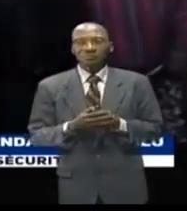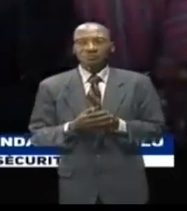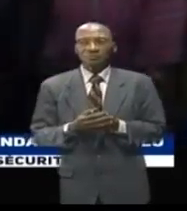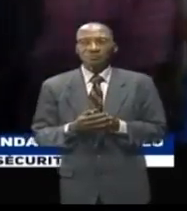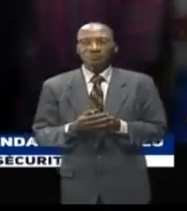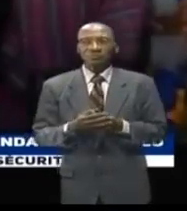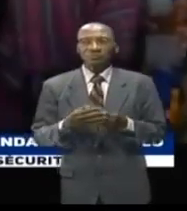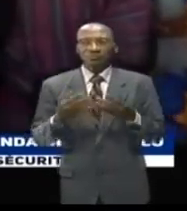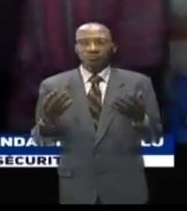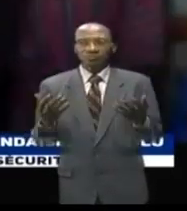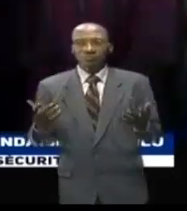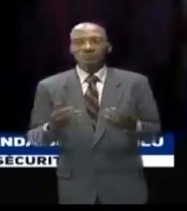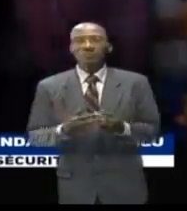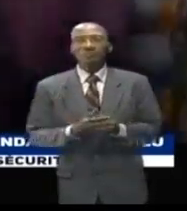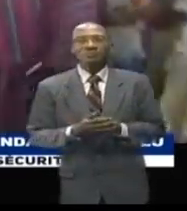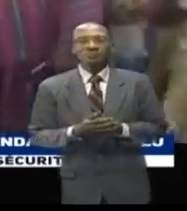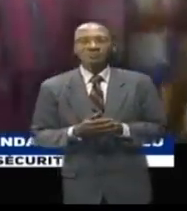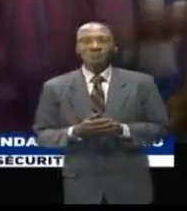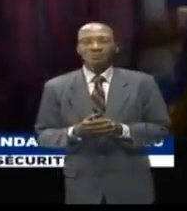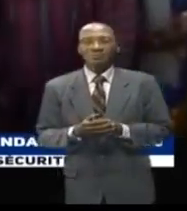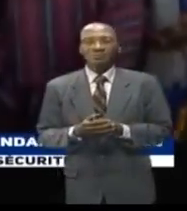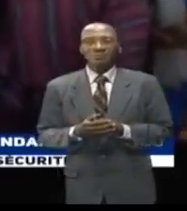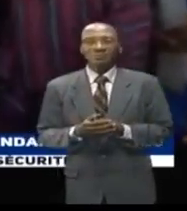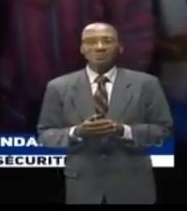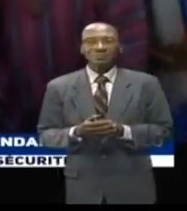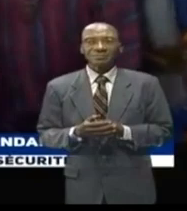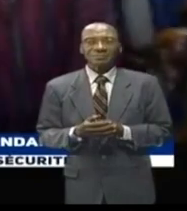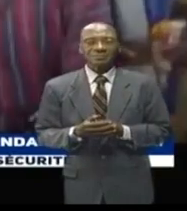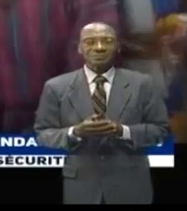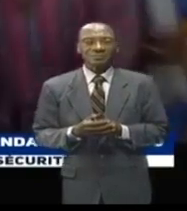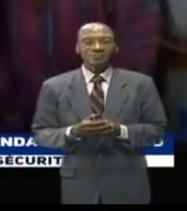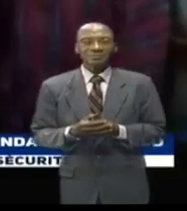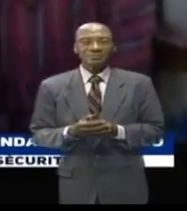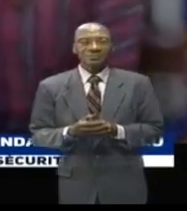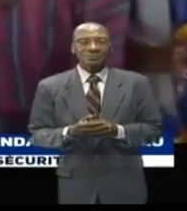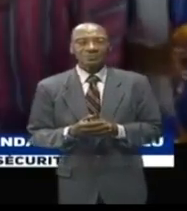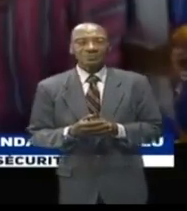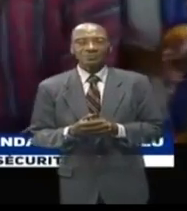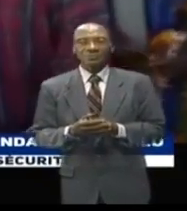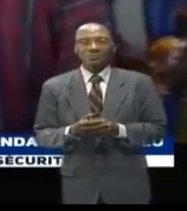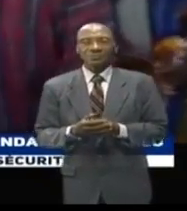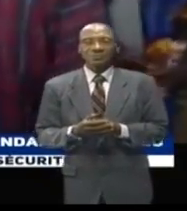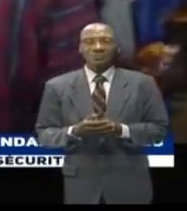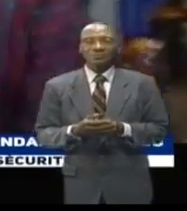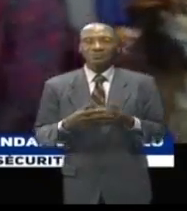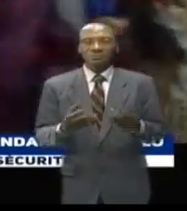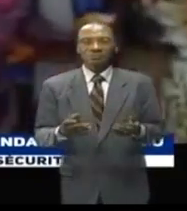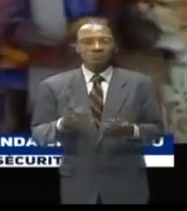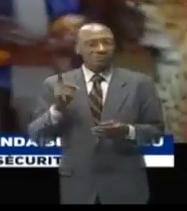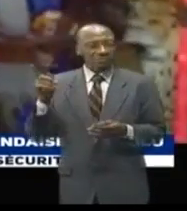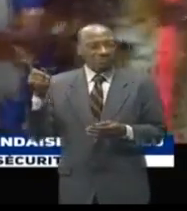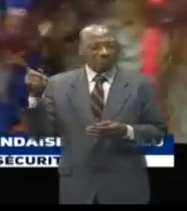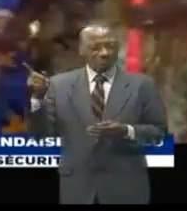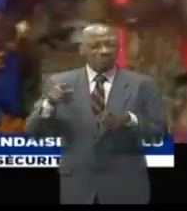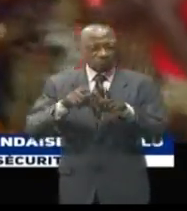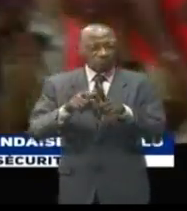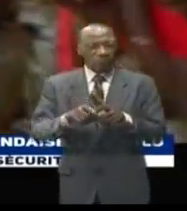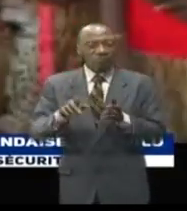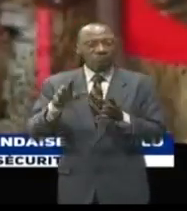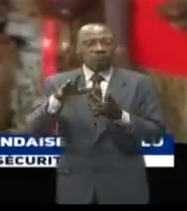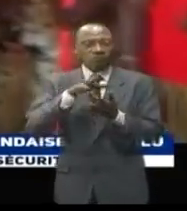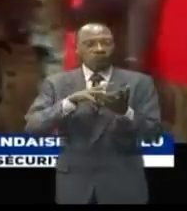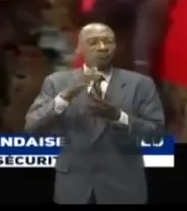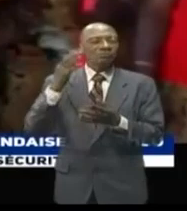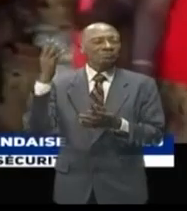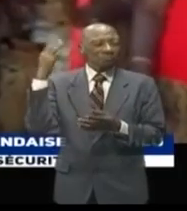au mois de mars 2022 sur les pommade qui a causé 9 morts pas dépité du colum le